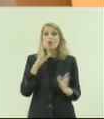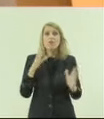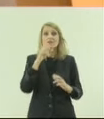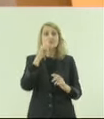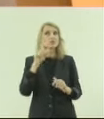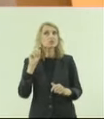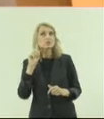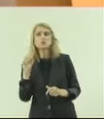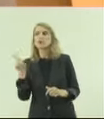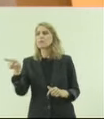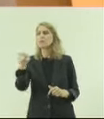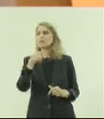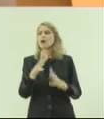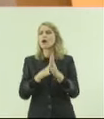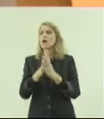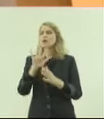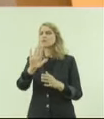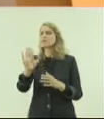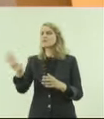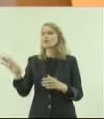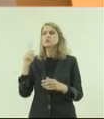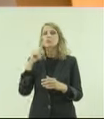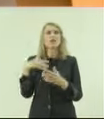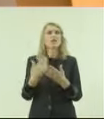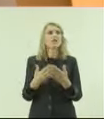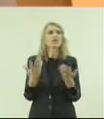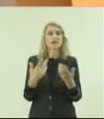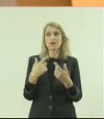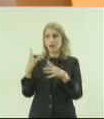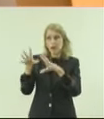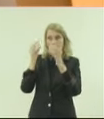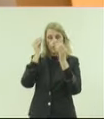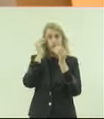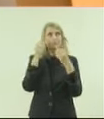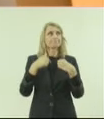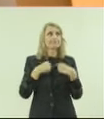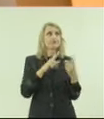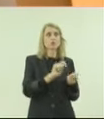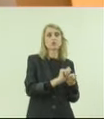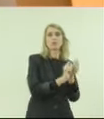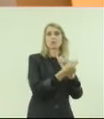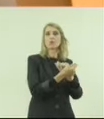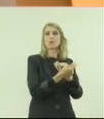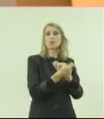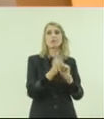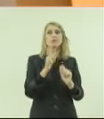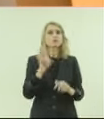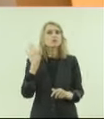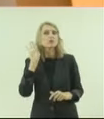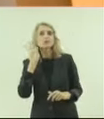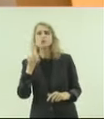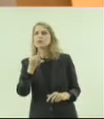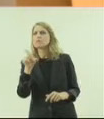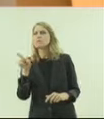хората, които искат Европа да се промени. И ние трябва да се представим от факта, че може да чуем неща, които не ни